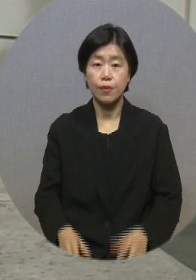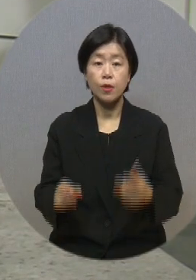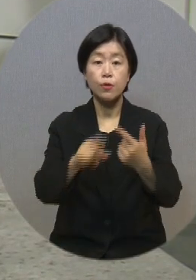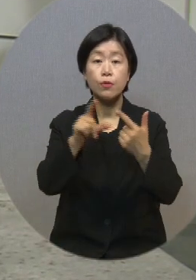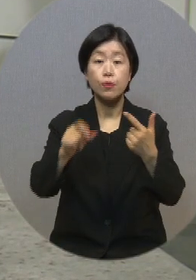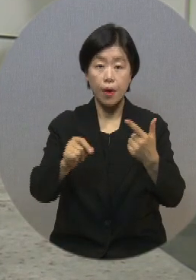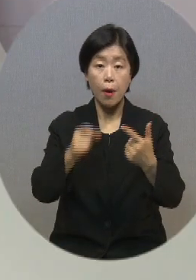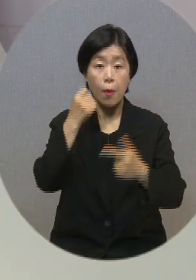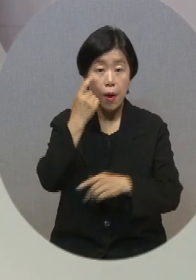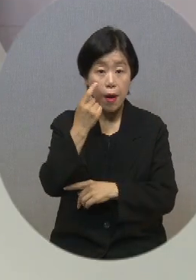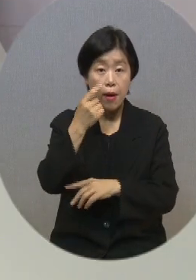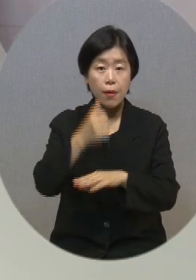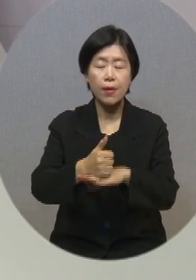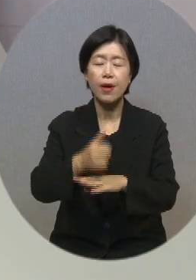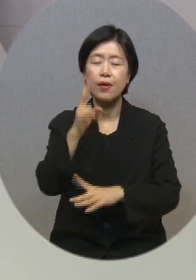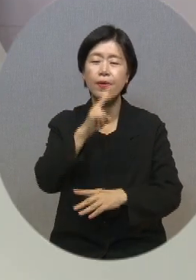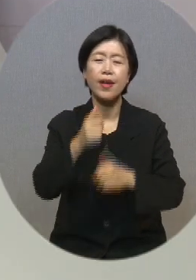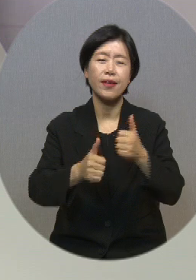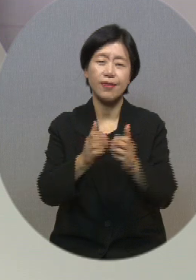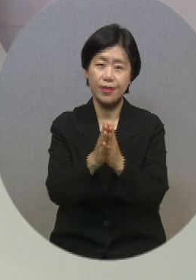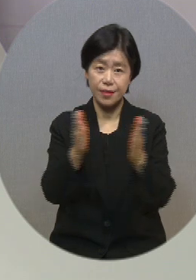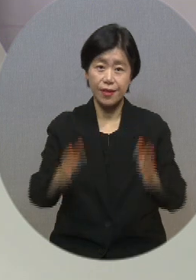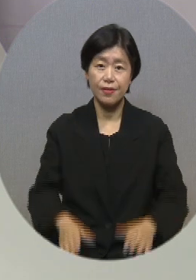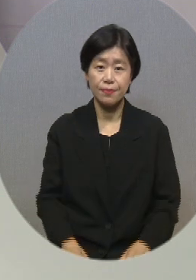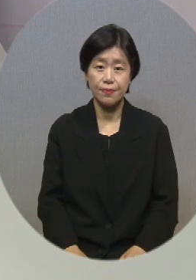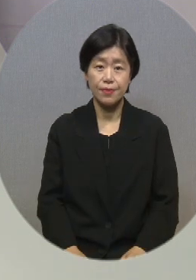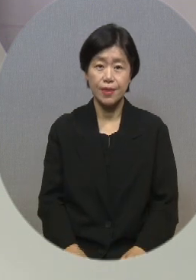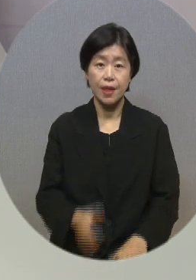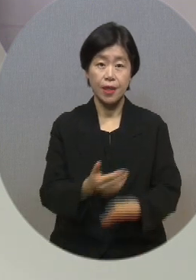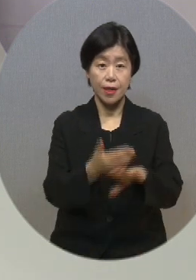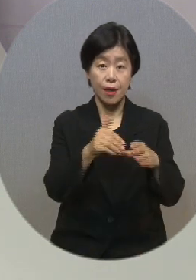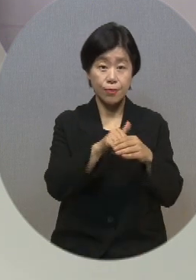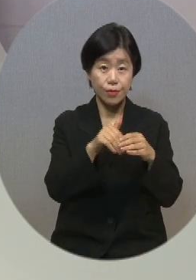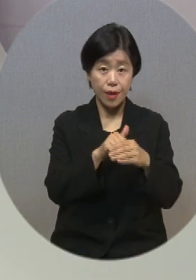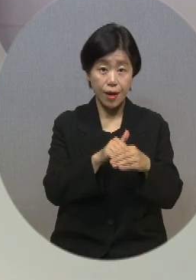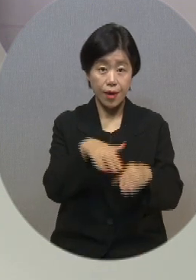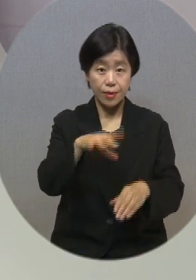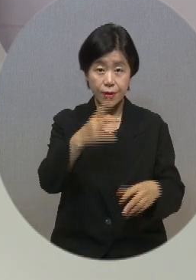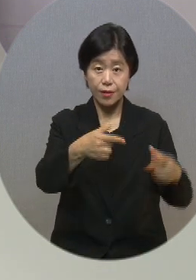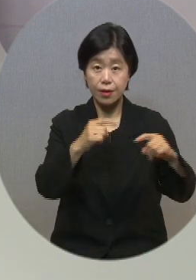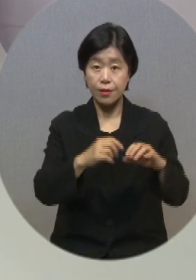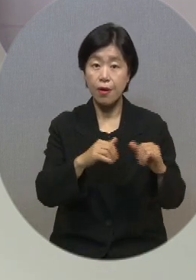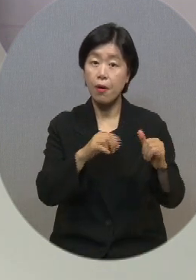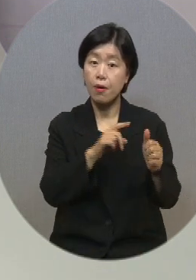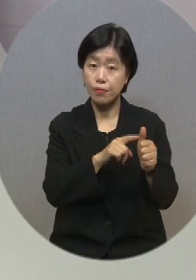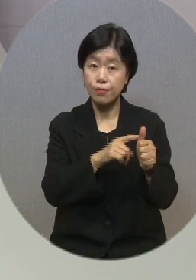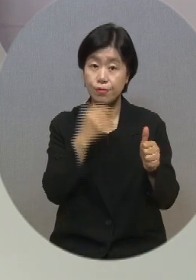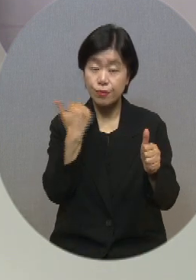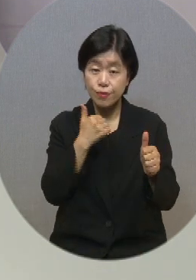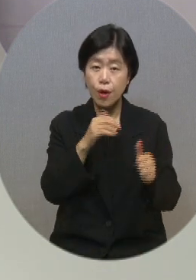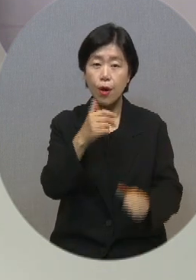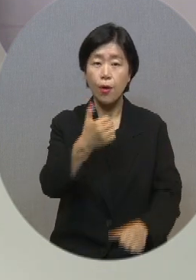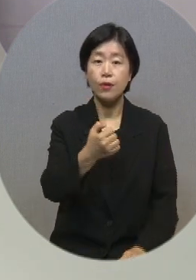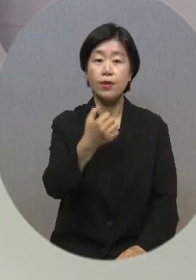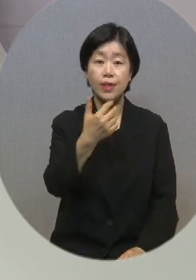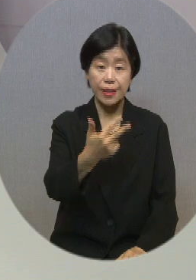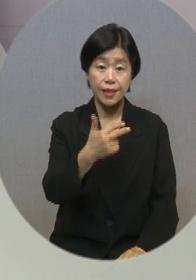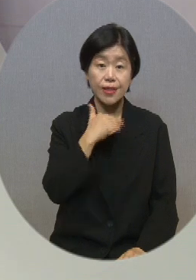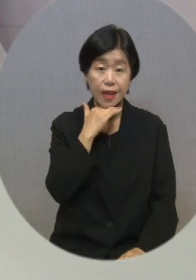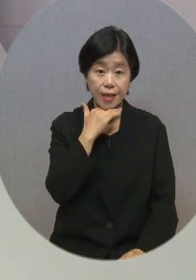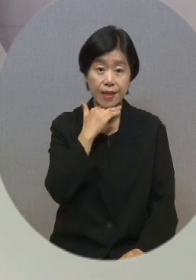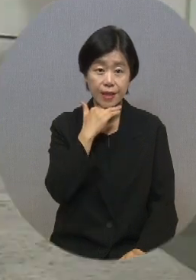결선을 시작하겠습니다. 다문화 부문 첫 번째 참가자는 인천에 거주하시는 57세 후쿠다 K님입니다.